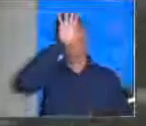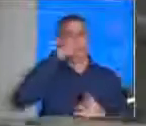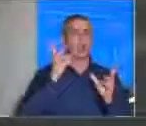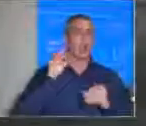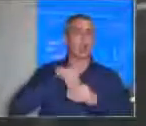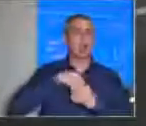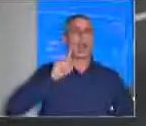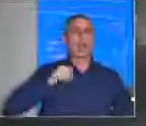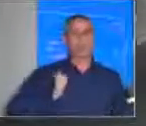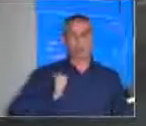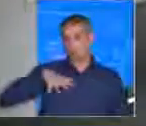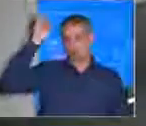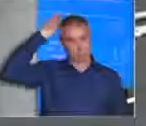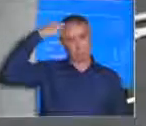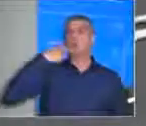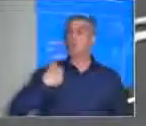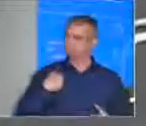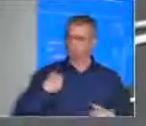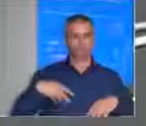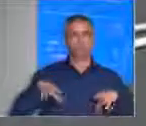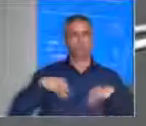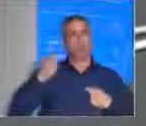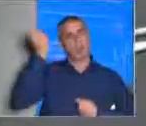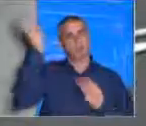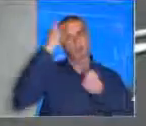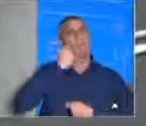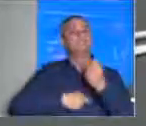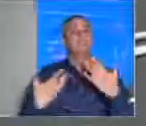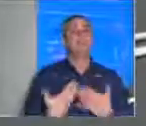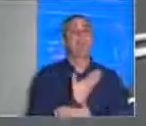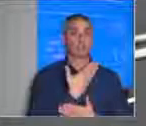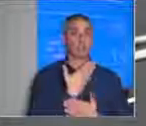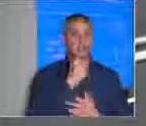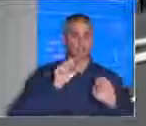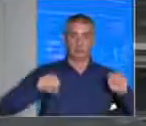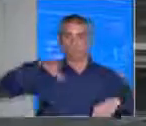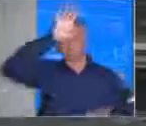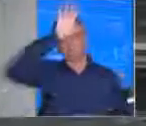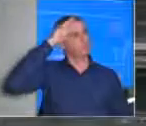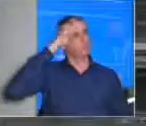אלפי חיילים. טראמפ עצמו אומר כי הוא מוכן לעסקת גרעין חדשה, ואילו נשיא איראן